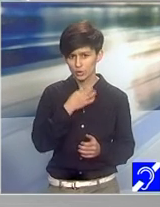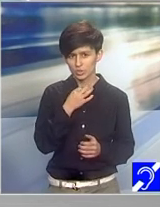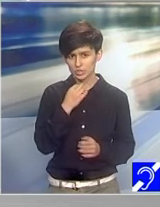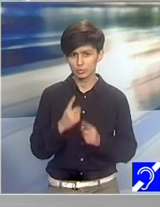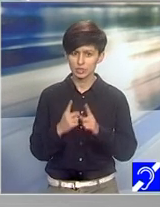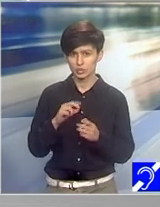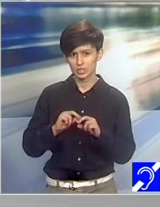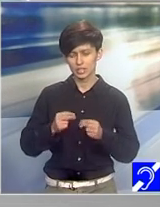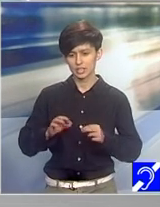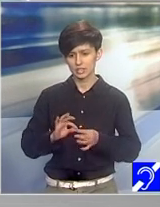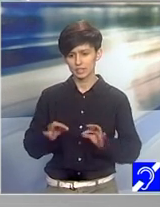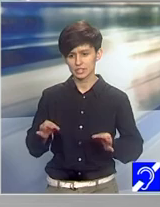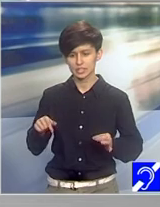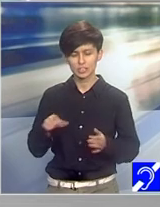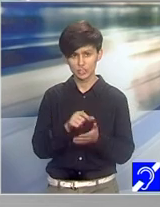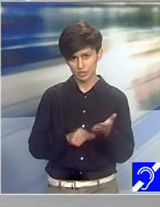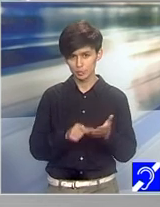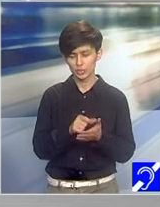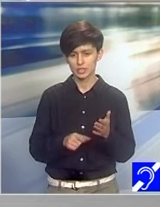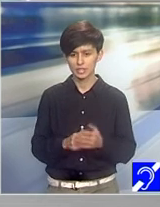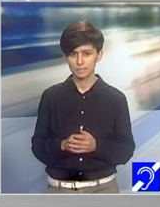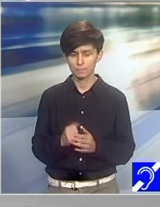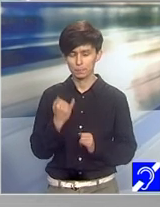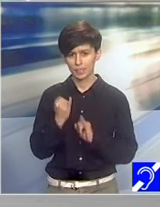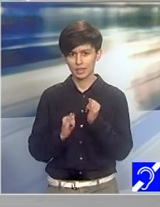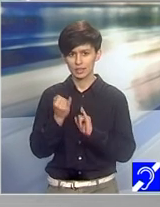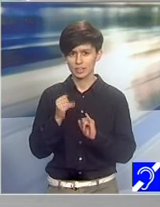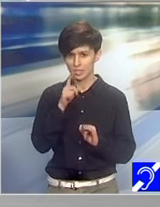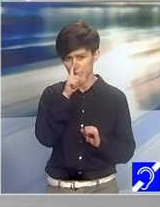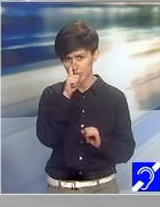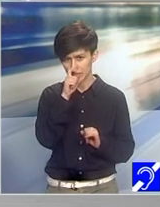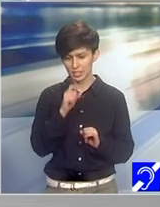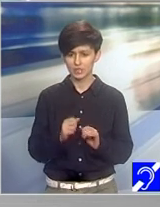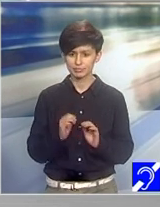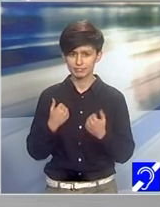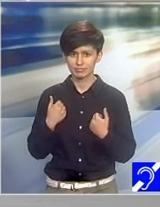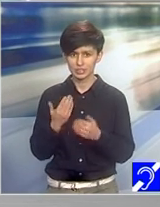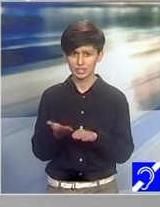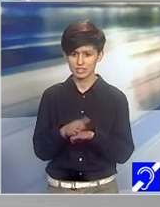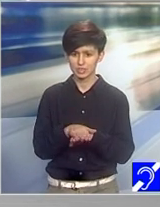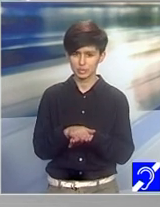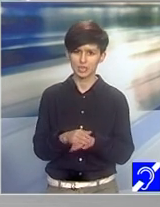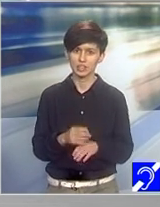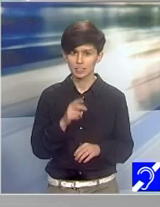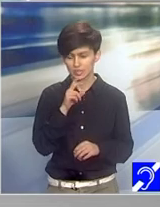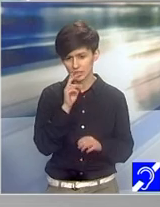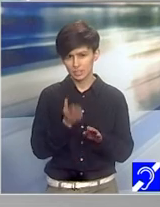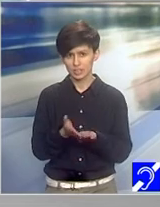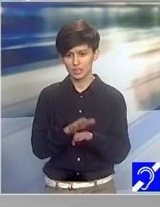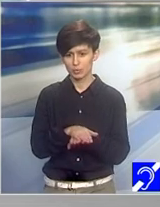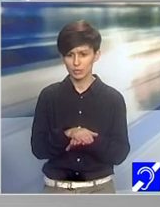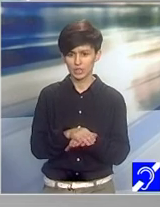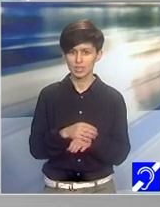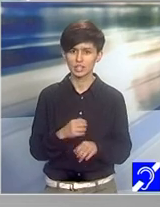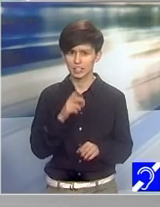această cunoscută poezie. Iar barea din hol de piară, piară dușmânia în țară. Suntem în